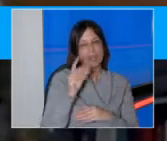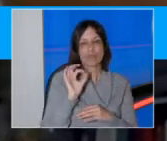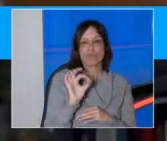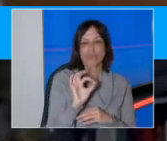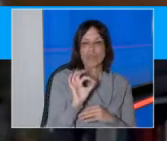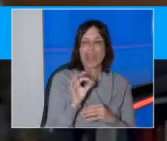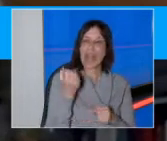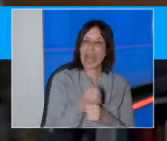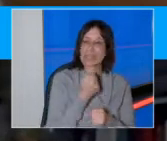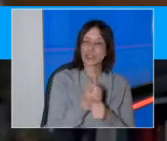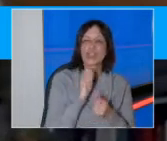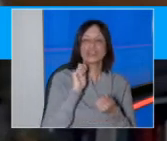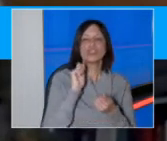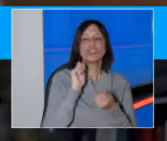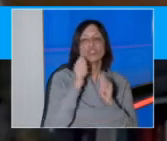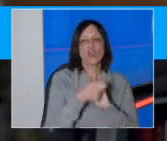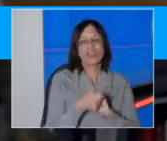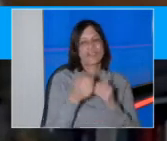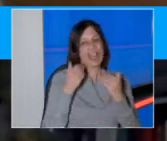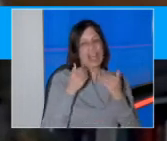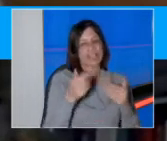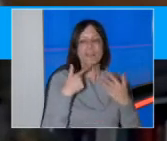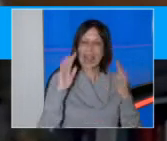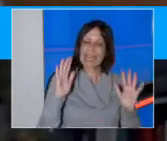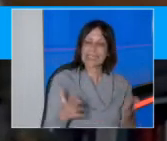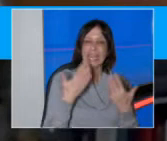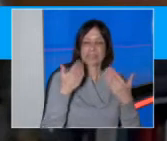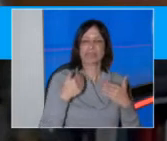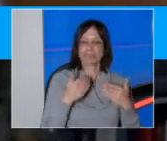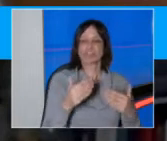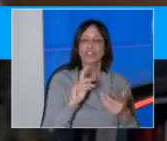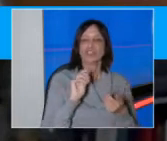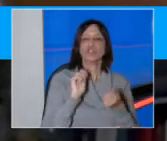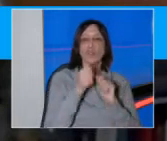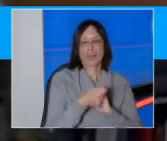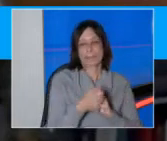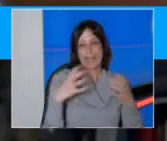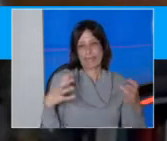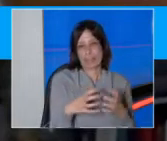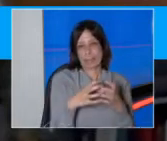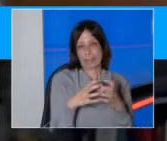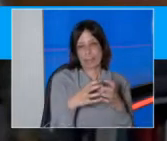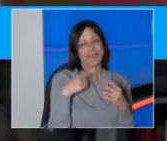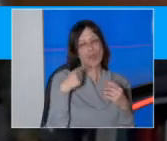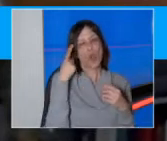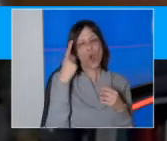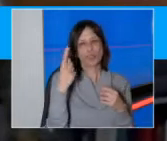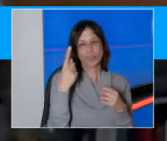כדי לעשות שינוי או לקדם או לזרז או להניע שינויים חברתיים, ו... אני חושבת